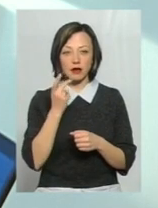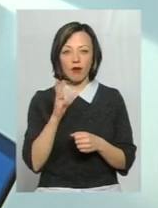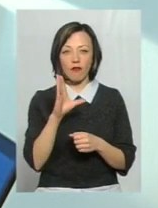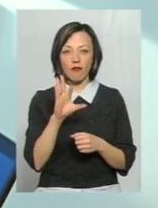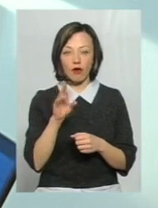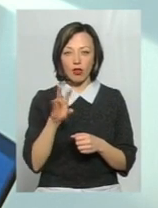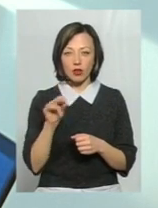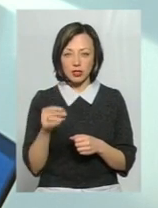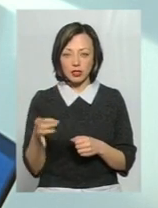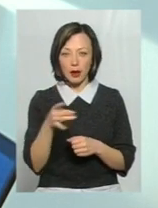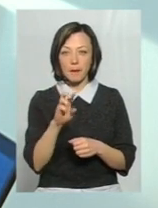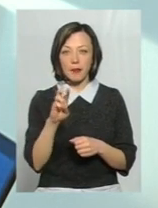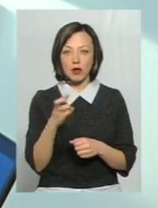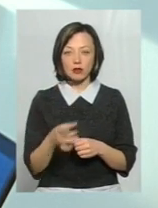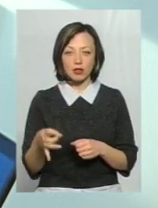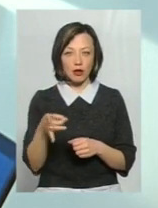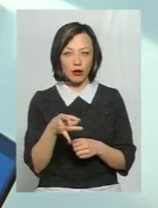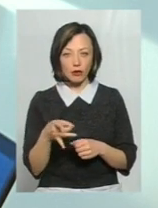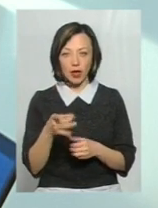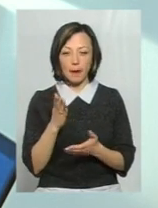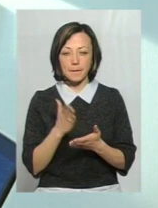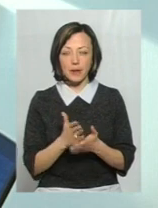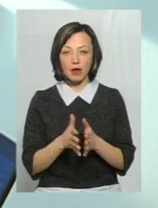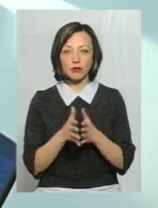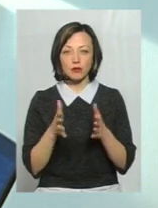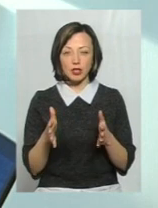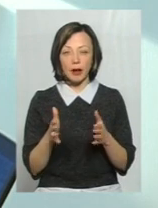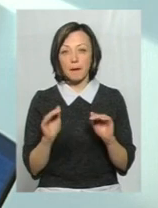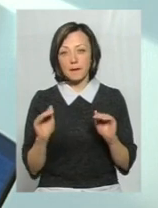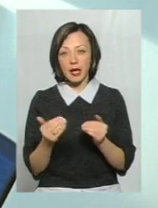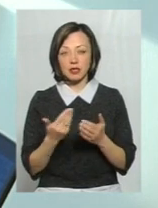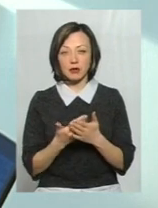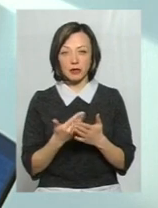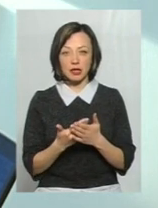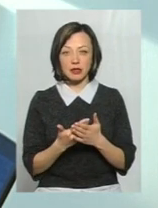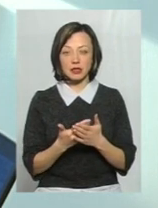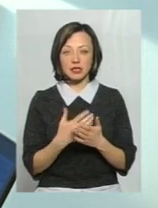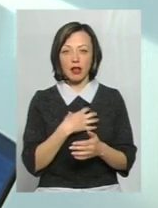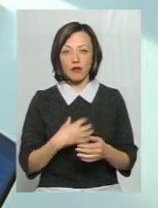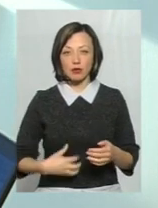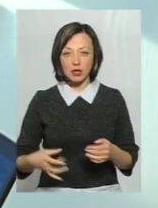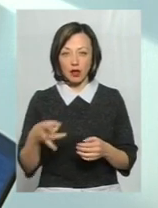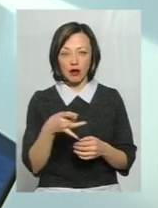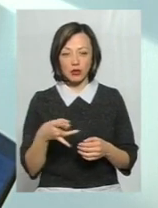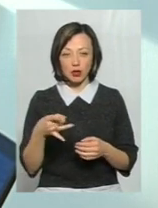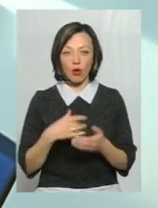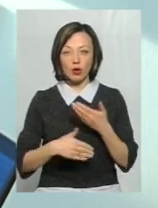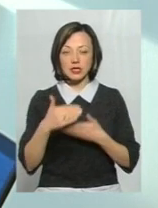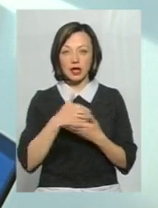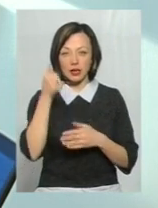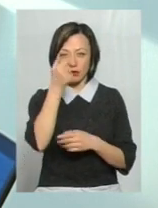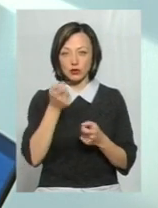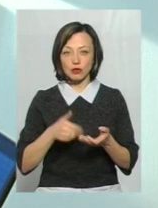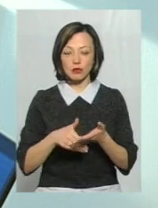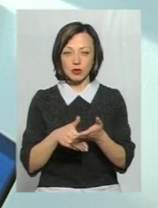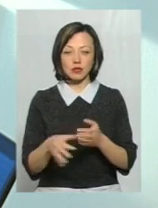Волочиський район, Білогірський район, які мають більше, менше, напевно, Славутський район, тобто останній рік ми там трошки